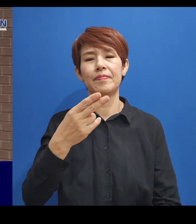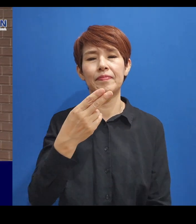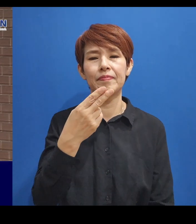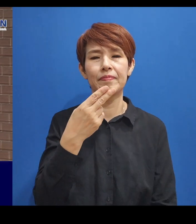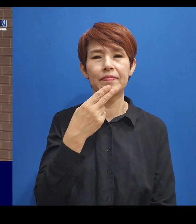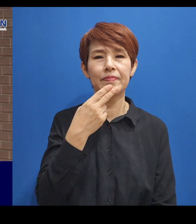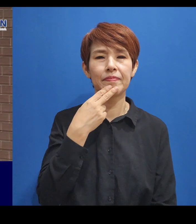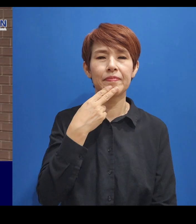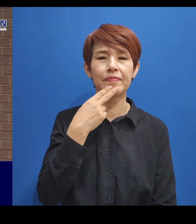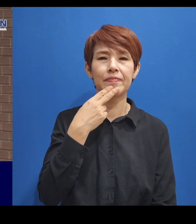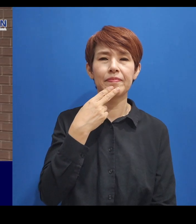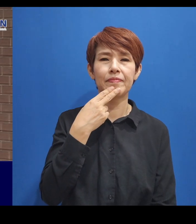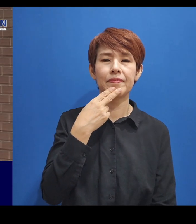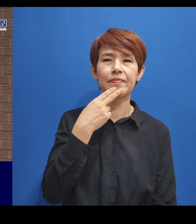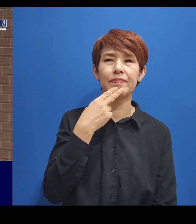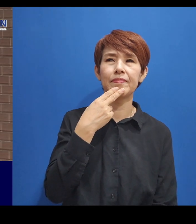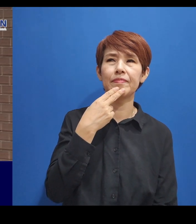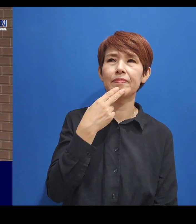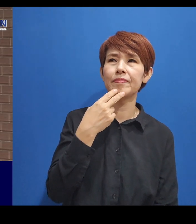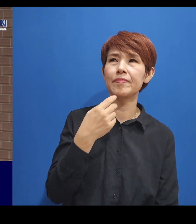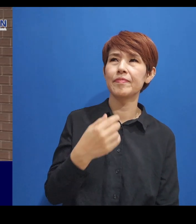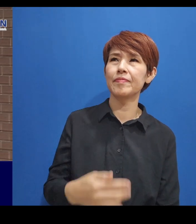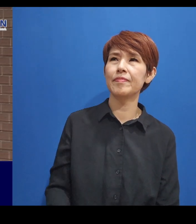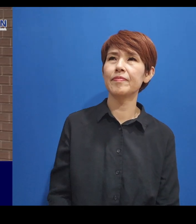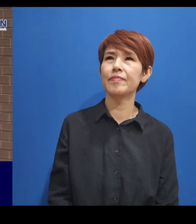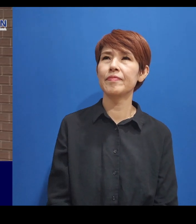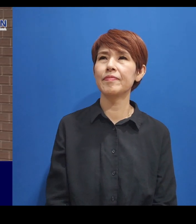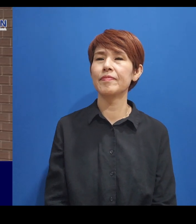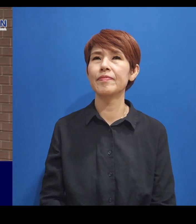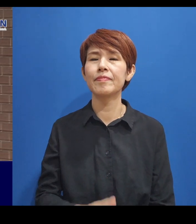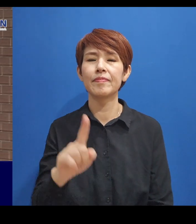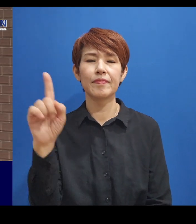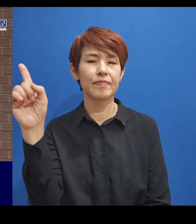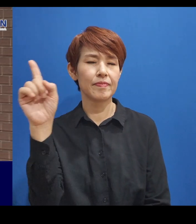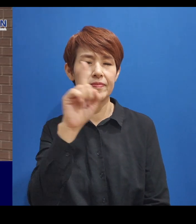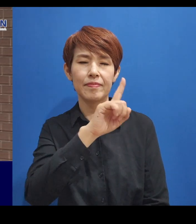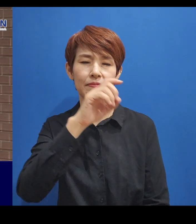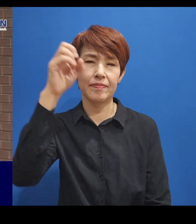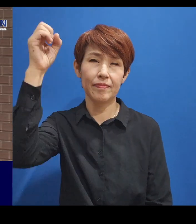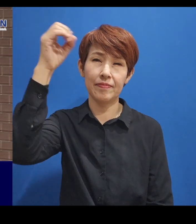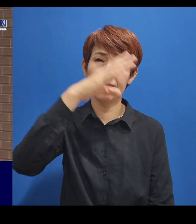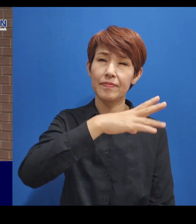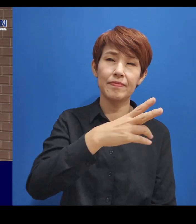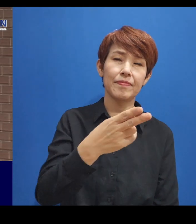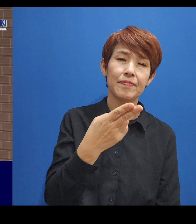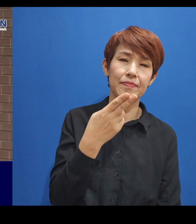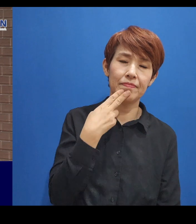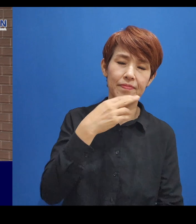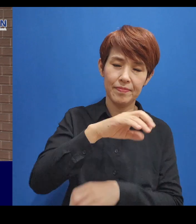이름 없이 빛도 없이